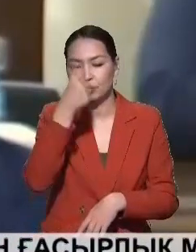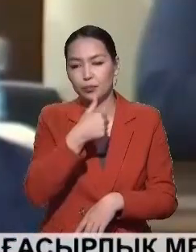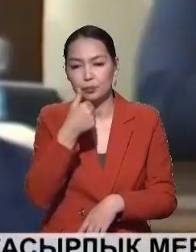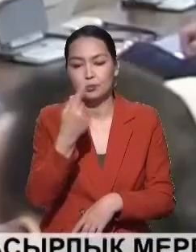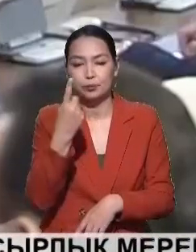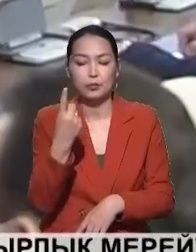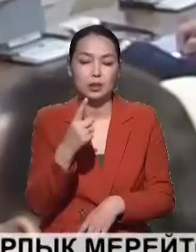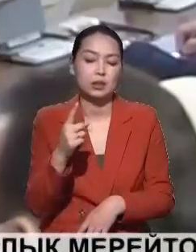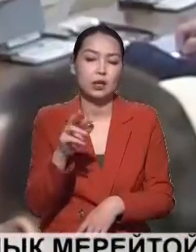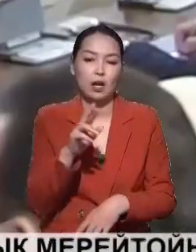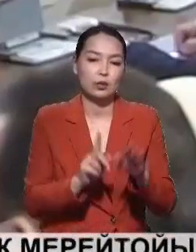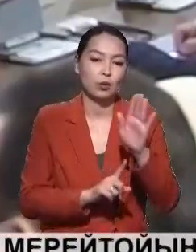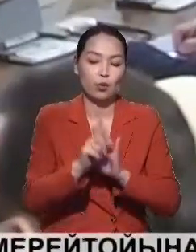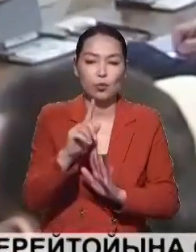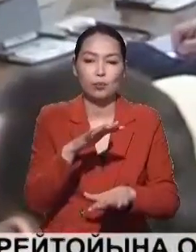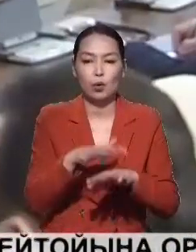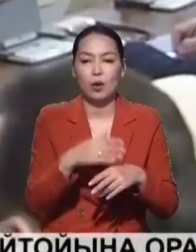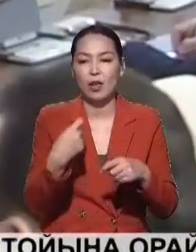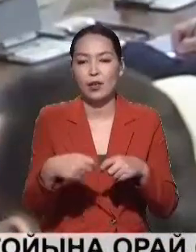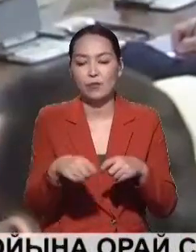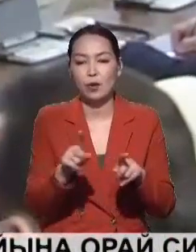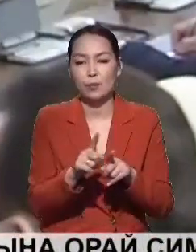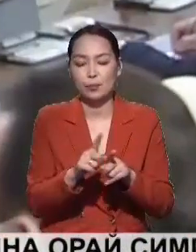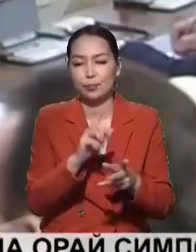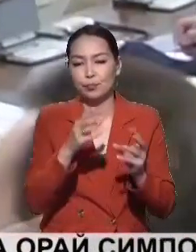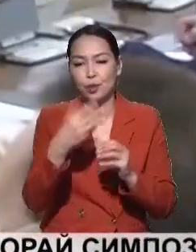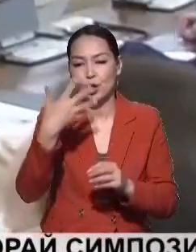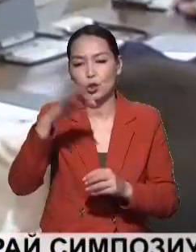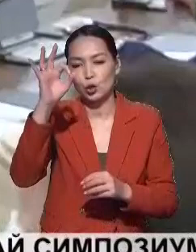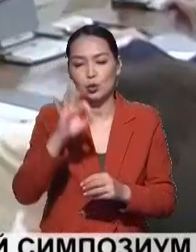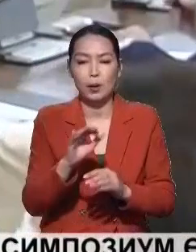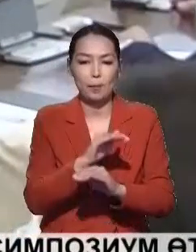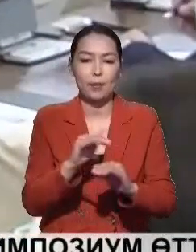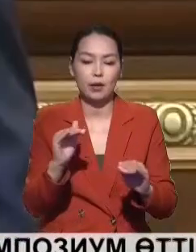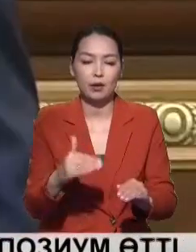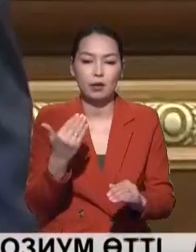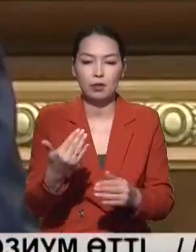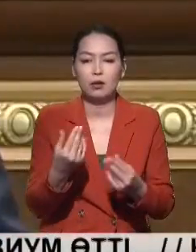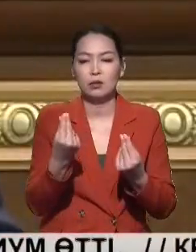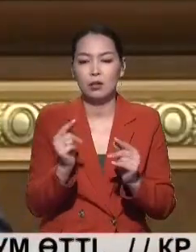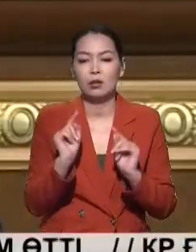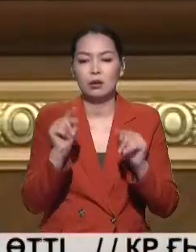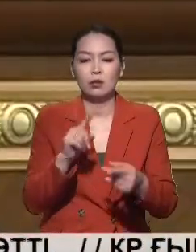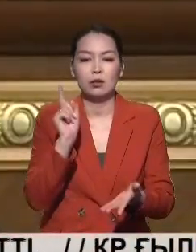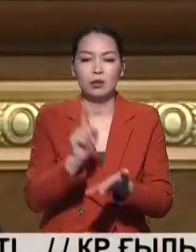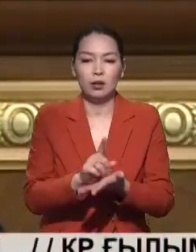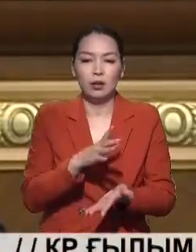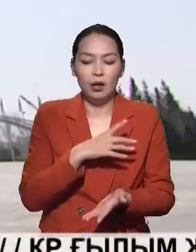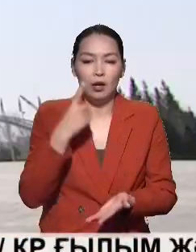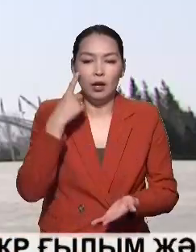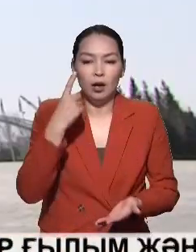1 қаңтарынан бастап қордың инвестициялық табысының 50%-ы балалардың есеп шотына түсуі тиіс деп